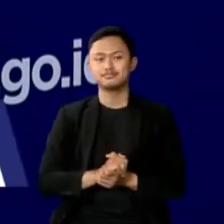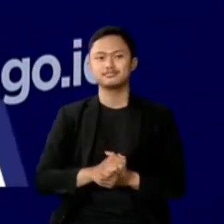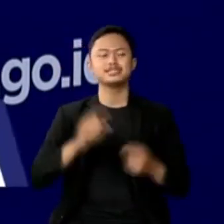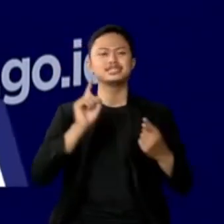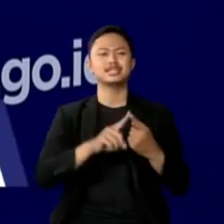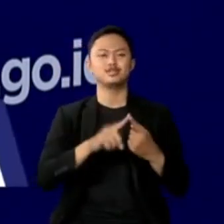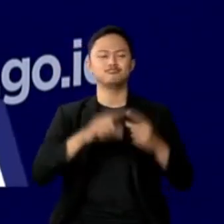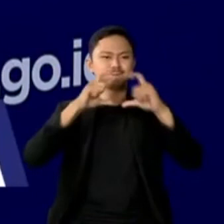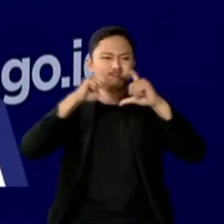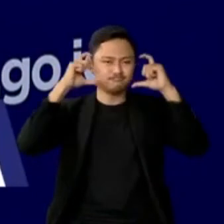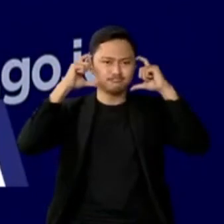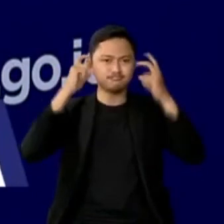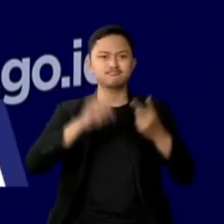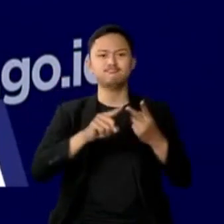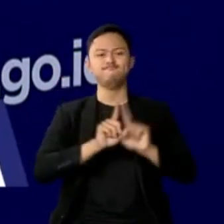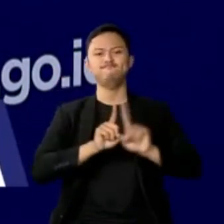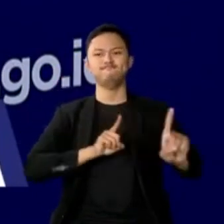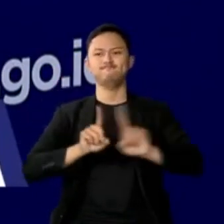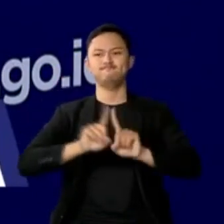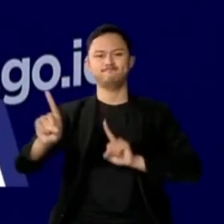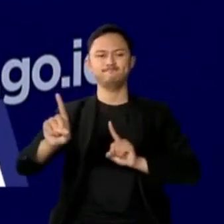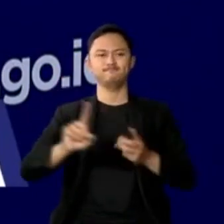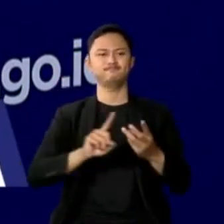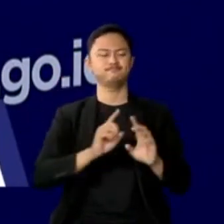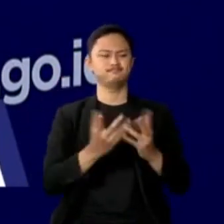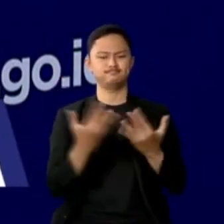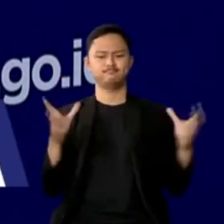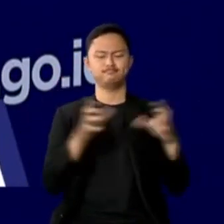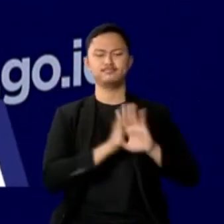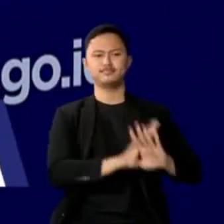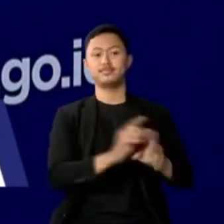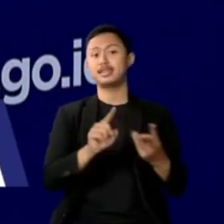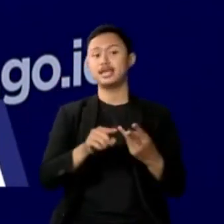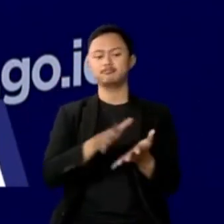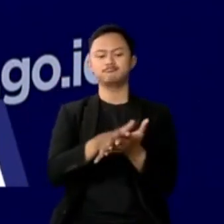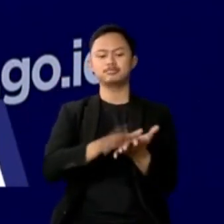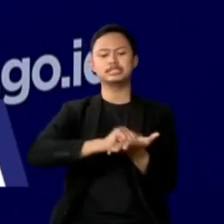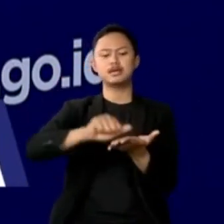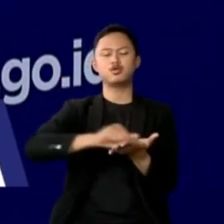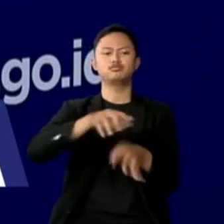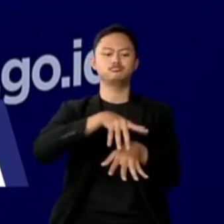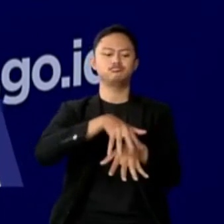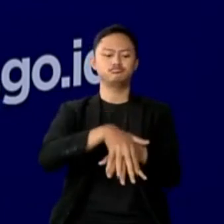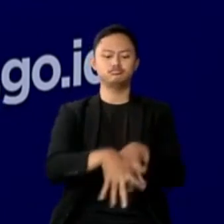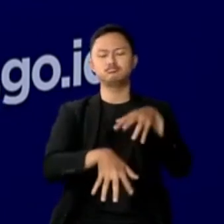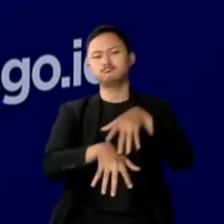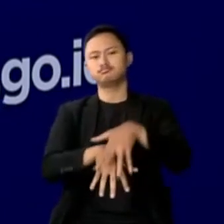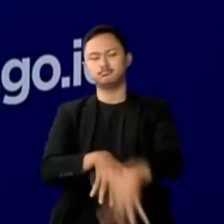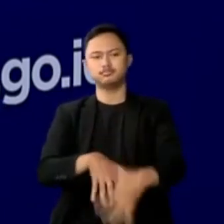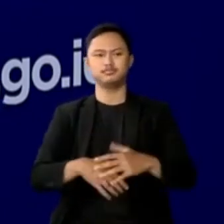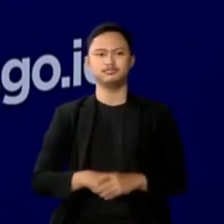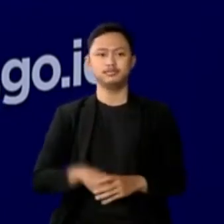selalu satu pemakaian masker Dua menjaga jarak dan menghindari kerumunan dan 3 mencuci tangan pakai sabun dengan Aamir yang